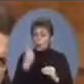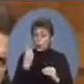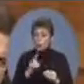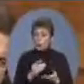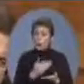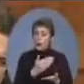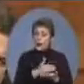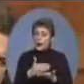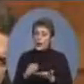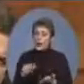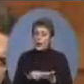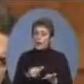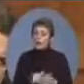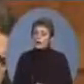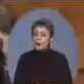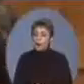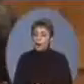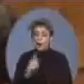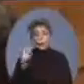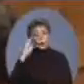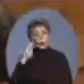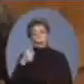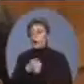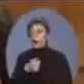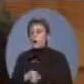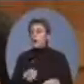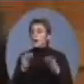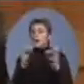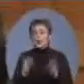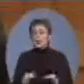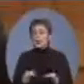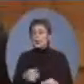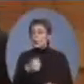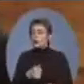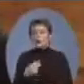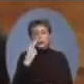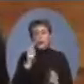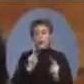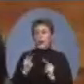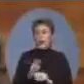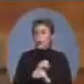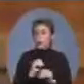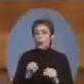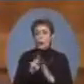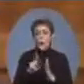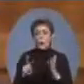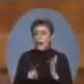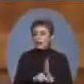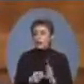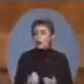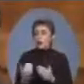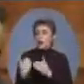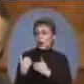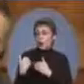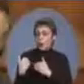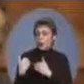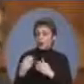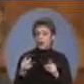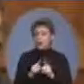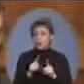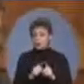La décision de ce gouvernement ne tient compte d'aucun des principes de responsabilité et de transparence. Le premier